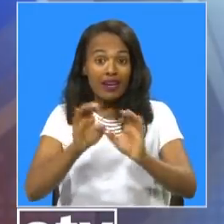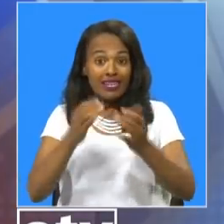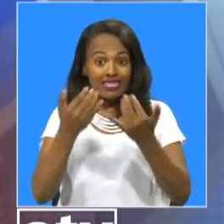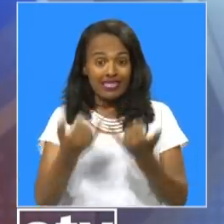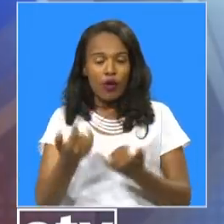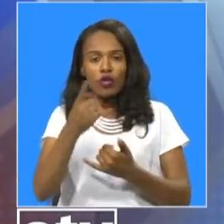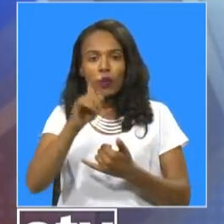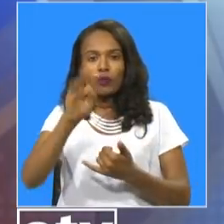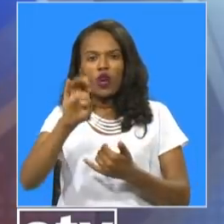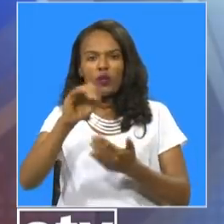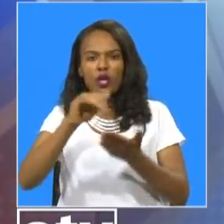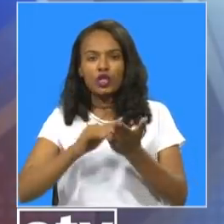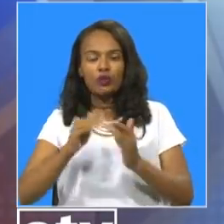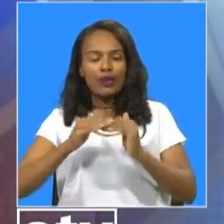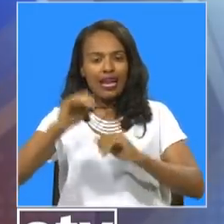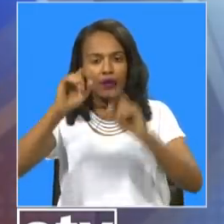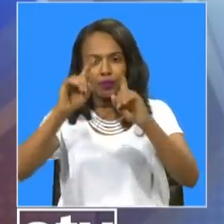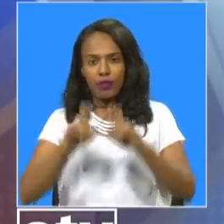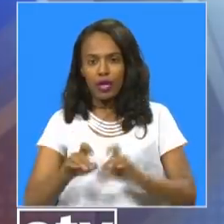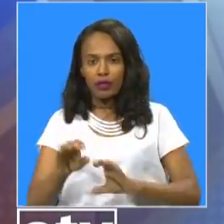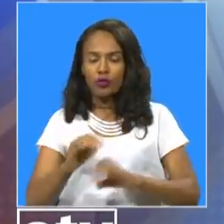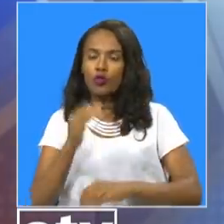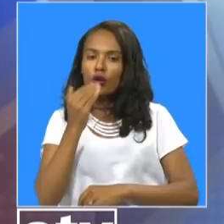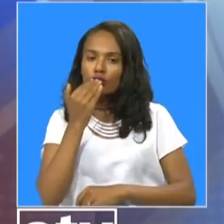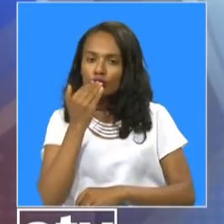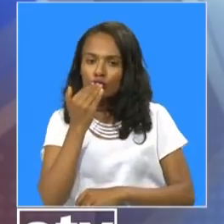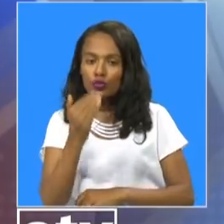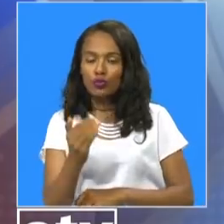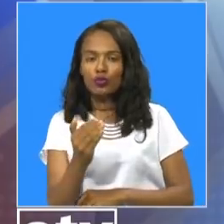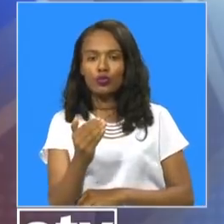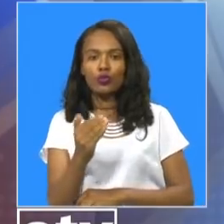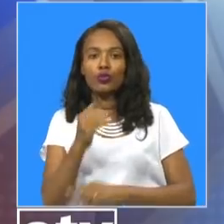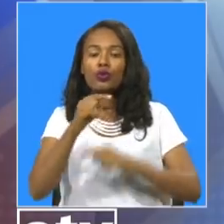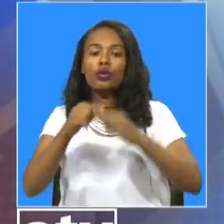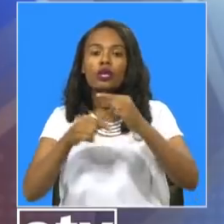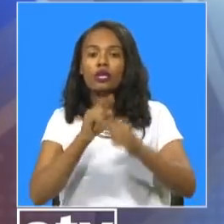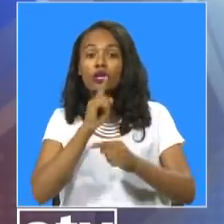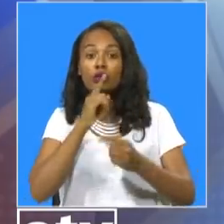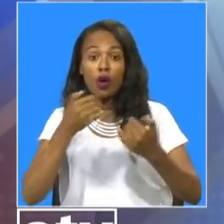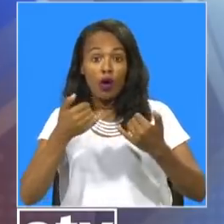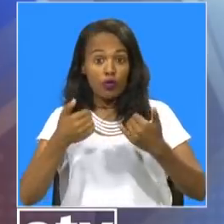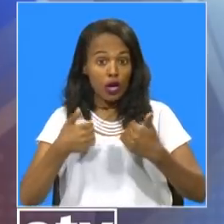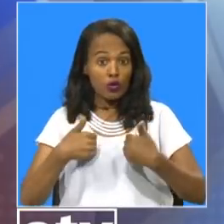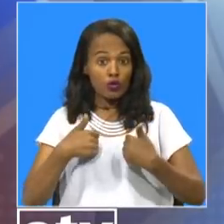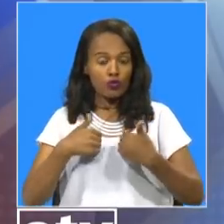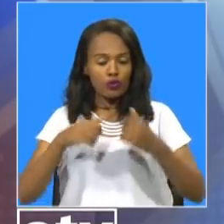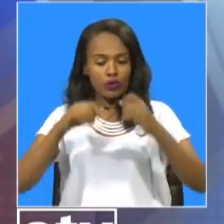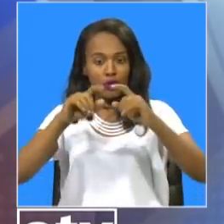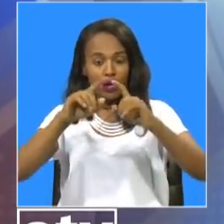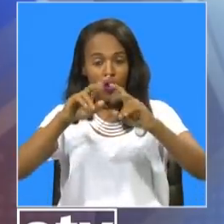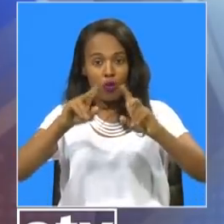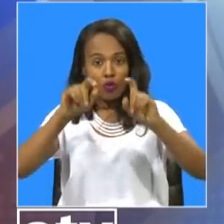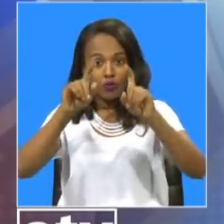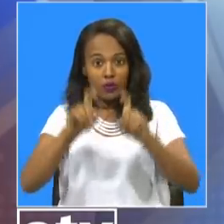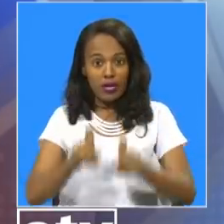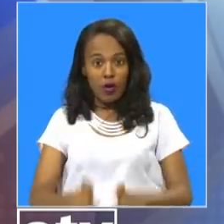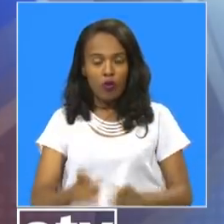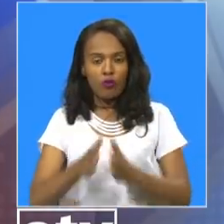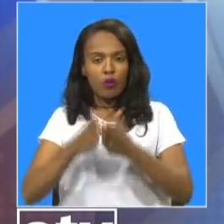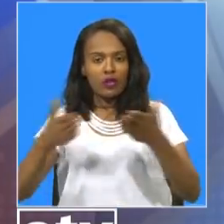እስካሁን ከ140000 ሰው በላይ ምርመራ ተደርጓል። ጥሩ ሂደት ነው ያለው። አሁን ምርመራውን በማስፋት አኳያ